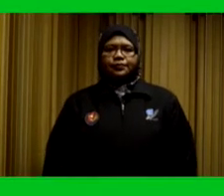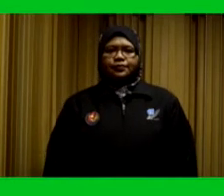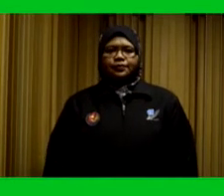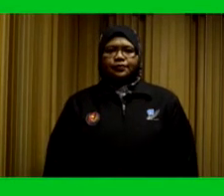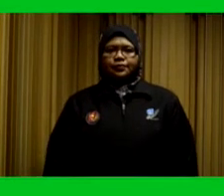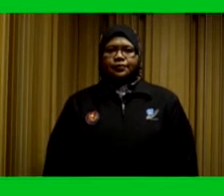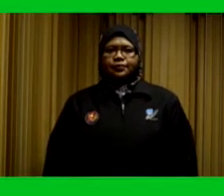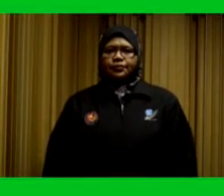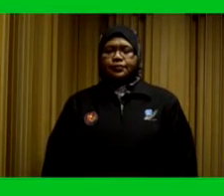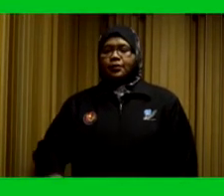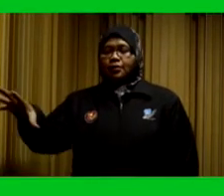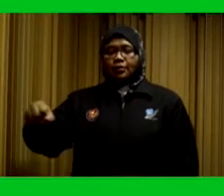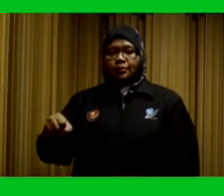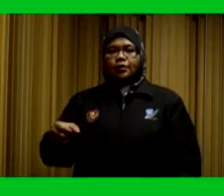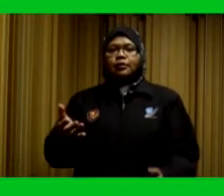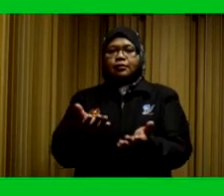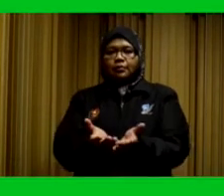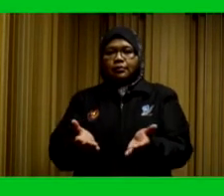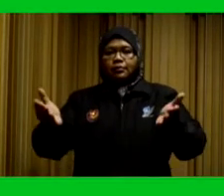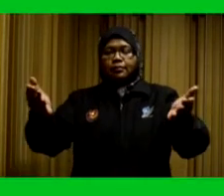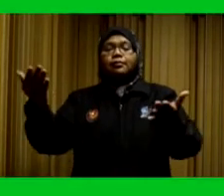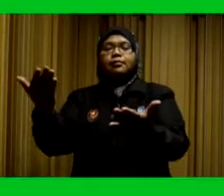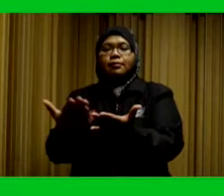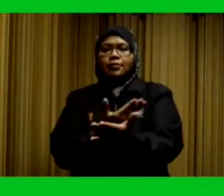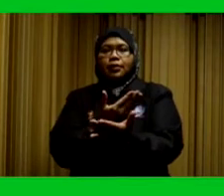Ambil kuali kedua dan panaskan minyak.